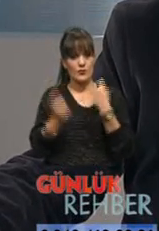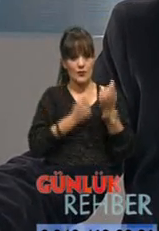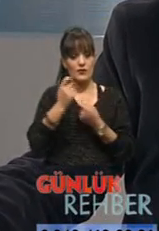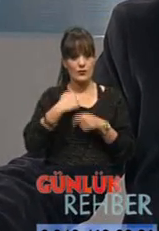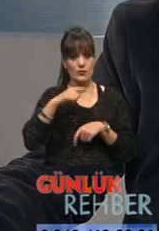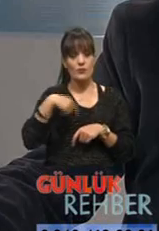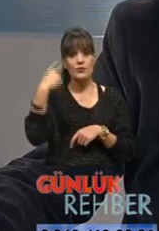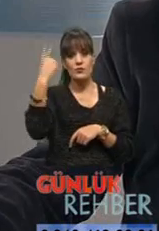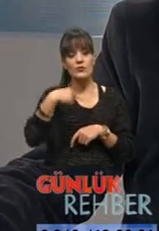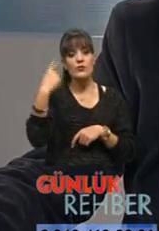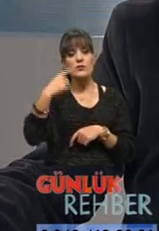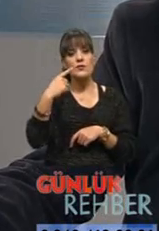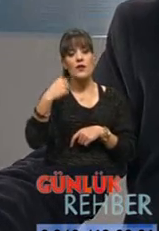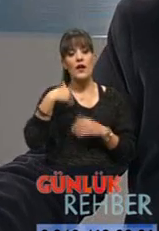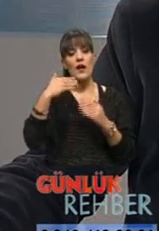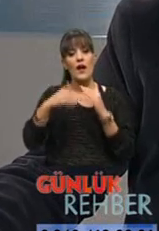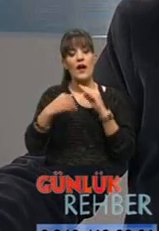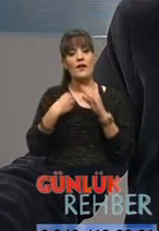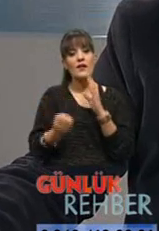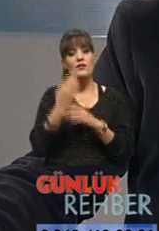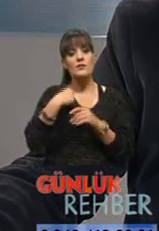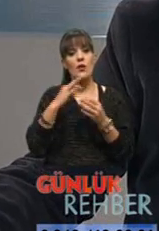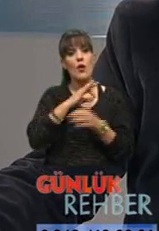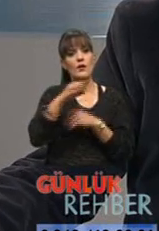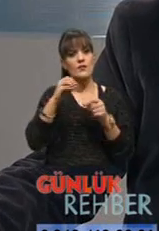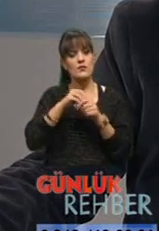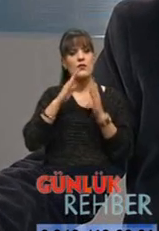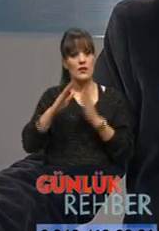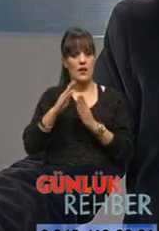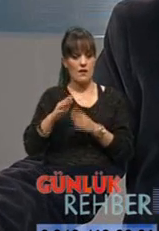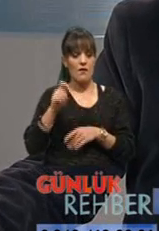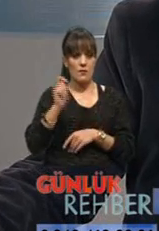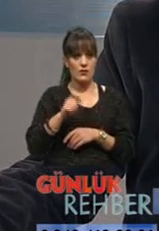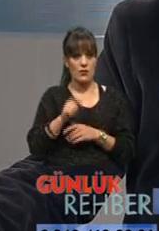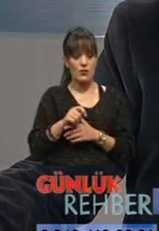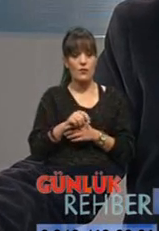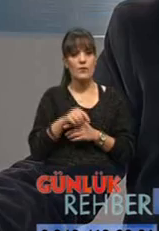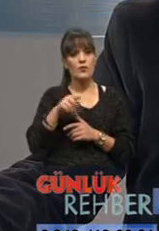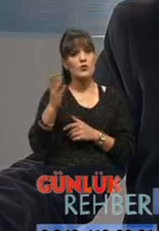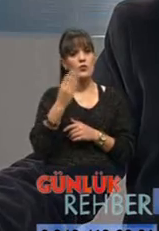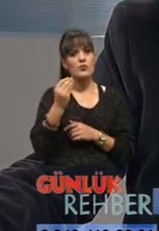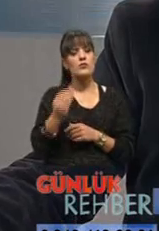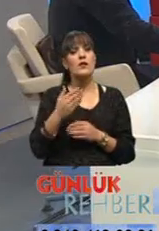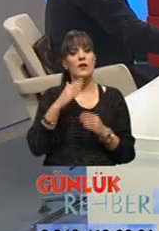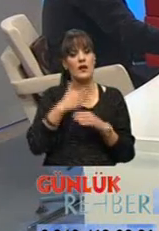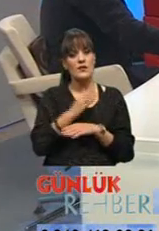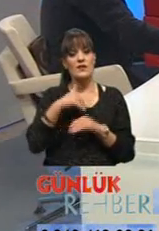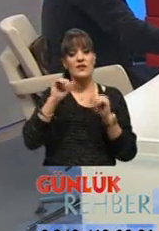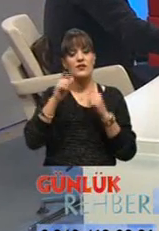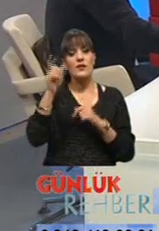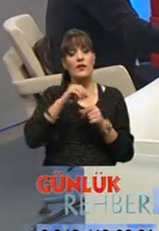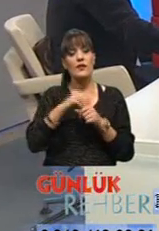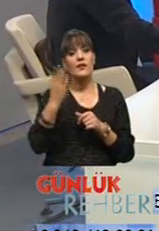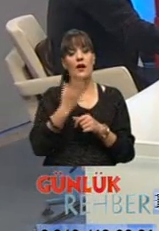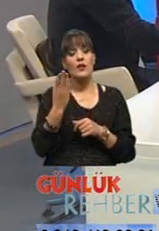uğraşıyoruz. Dolayısıyla halka açık masa tenisi organizasyonlarımız devam ediyor. Bu çok güzel gerçekten. Yani güzel. Kış aylarında daha